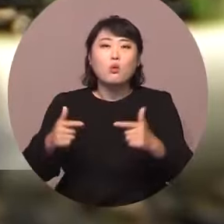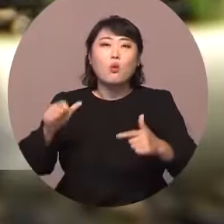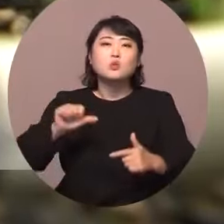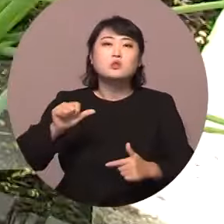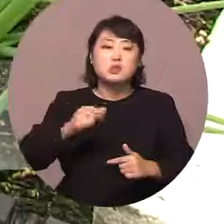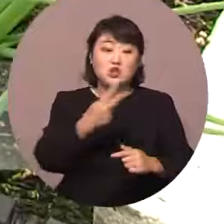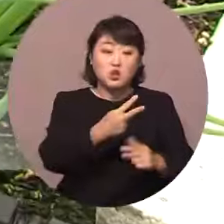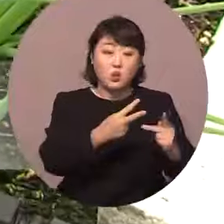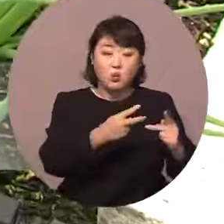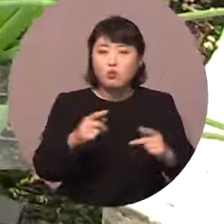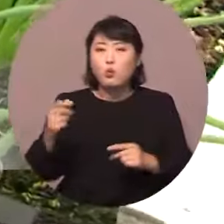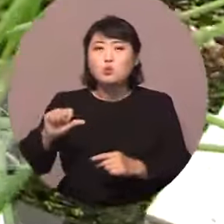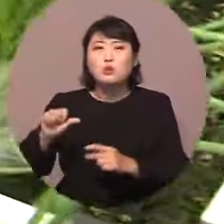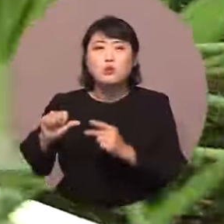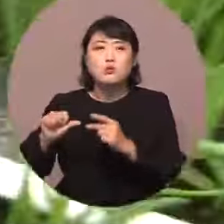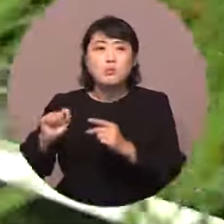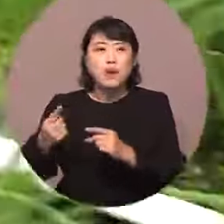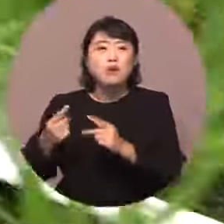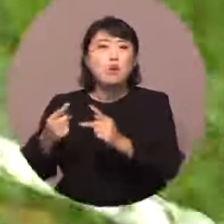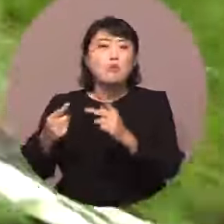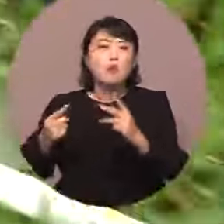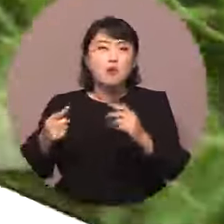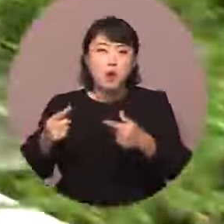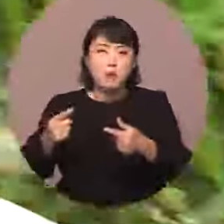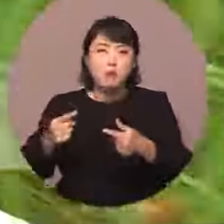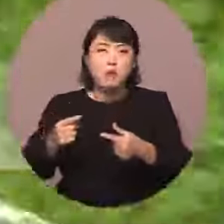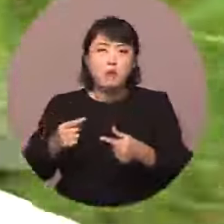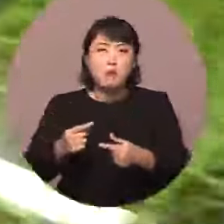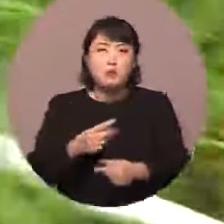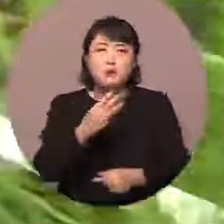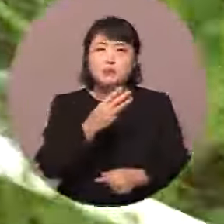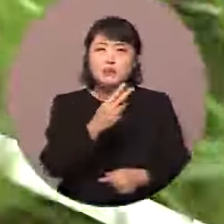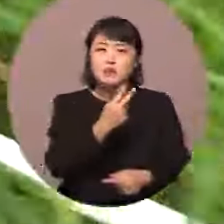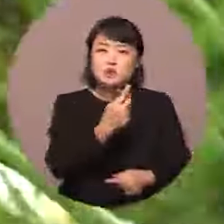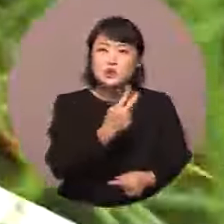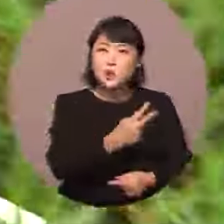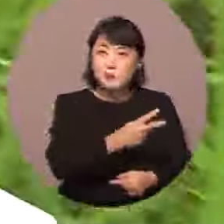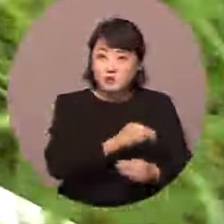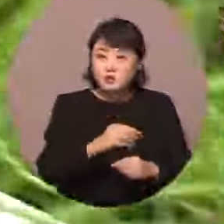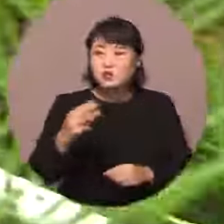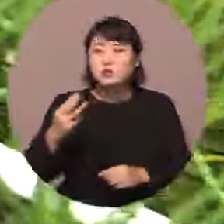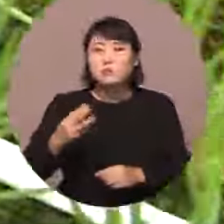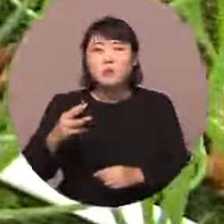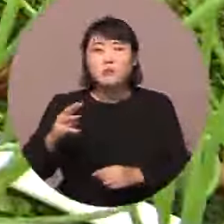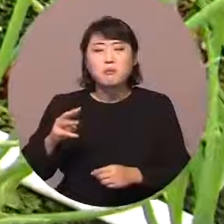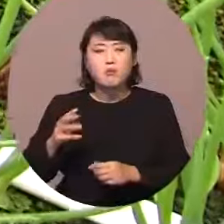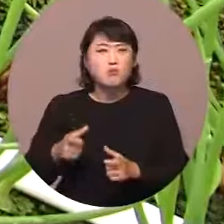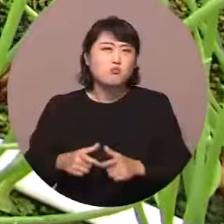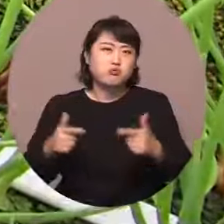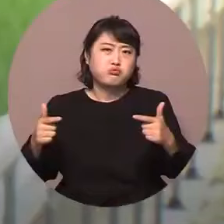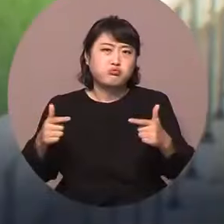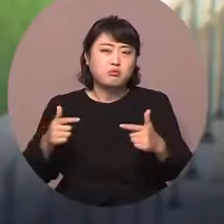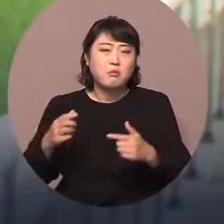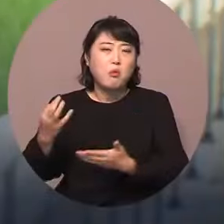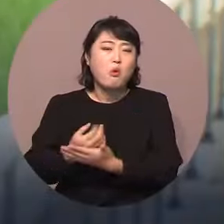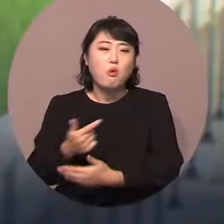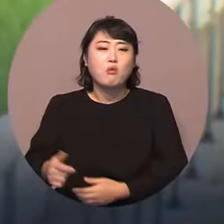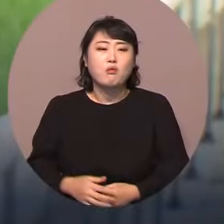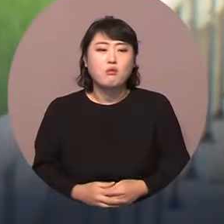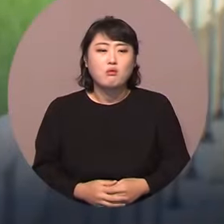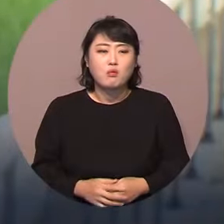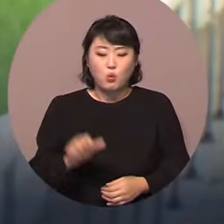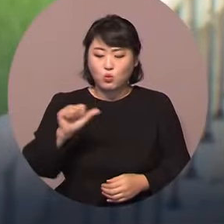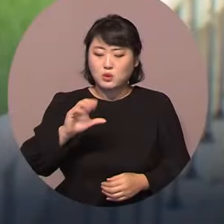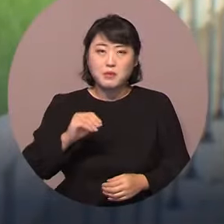500kg 순수입 역시 100 100만 원에서 3,300만 원으로 늘었습니다 한 5천만 원 정도 들어갔는데 충분히